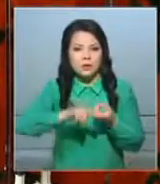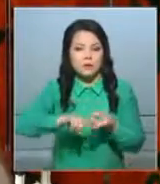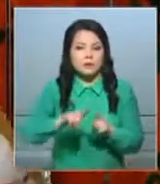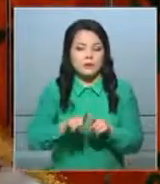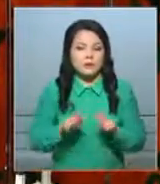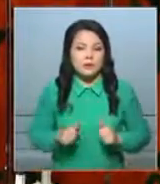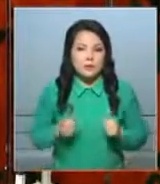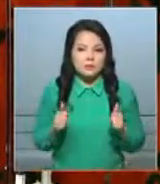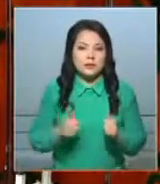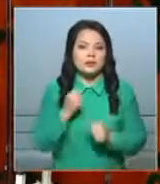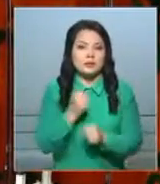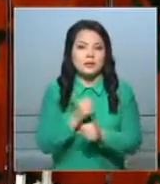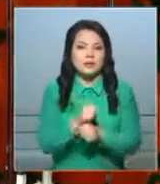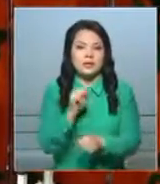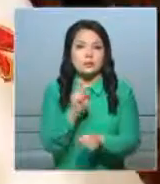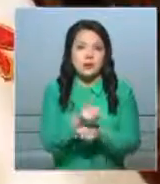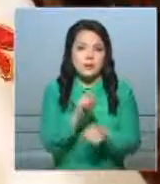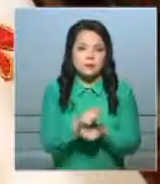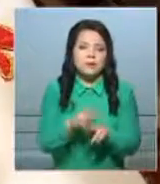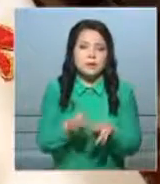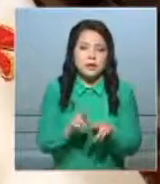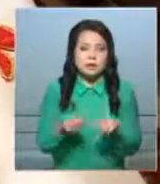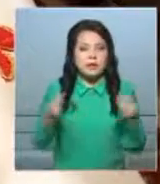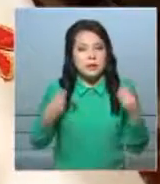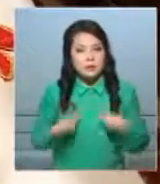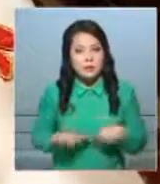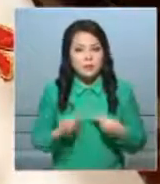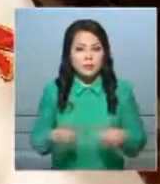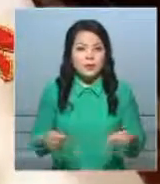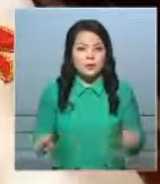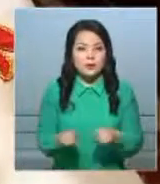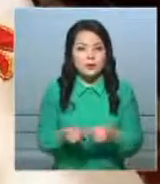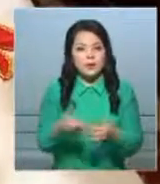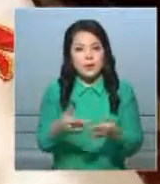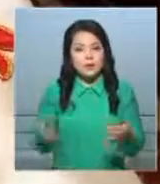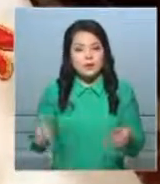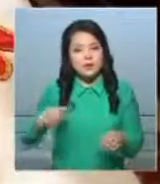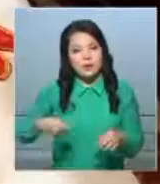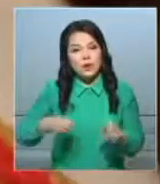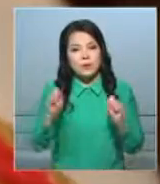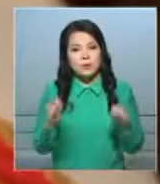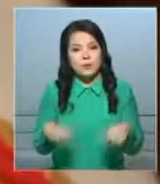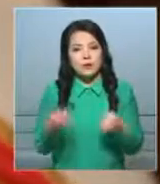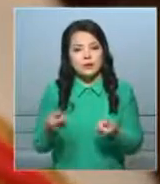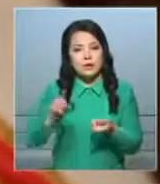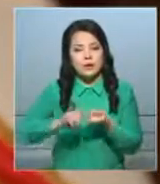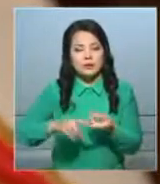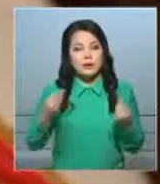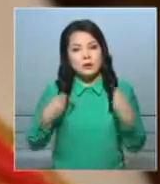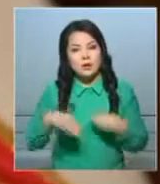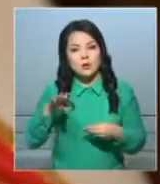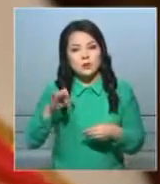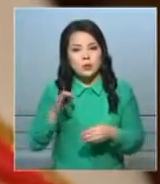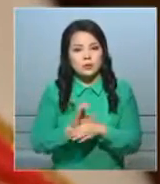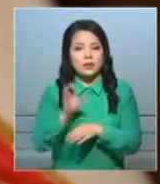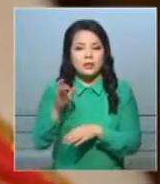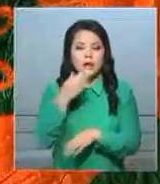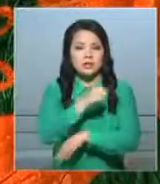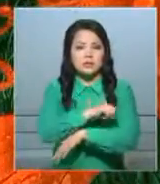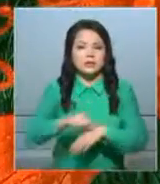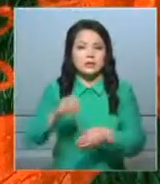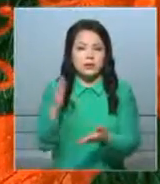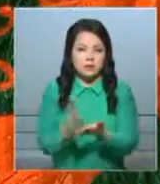үйлесім табады. Тігінші тапсырысқа сай бұйым мен киімнің кез келген түрін тіге алады. Ол жасаған той жабдықтары шетелдерге де жол